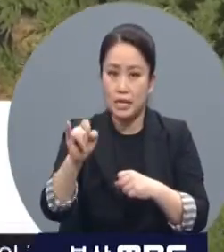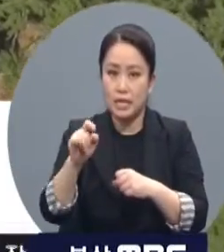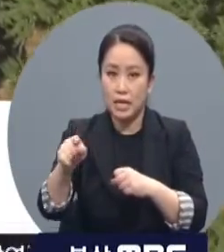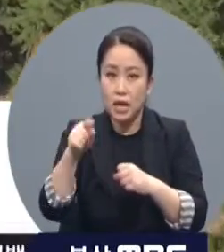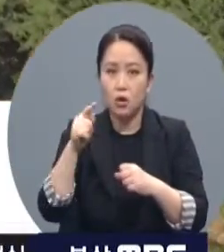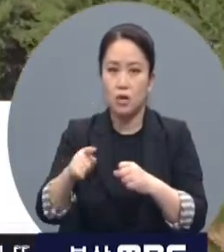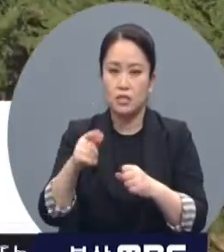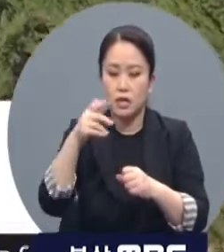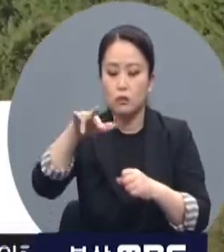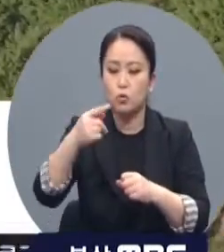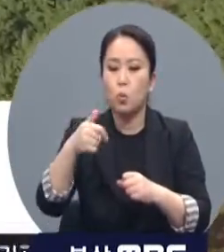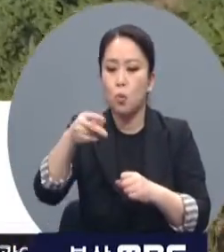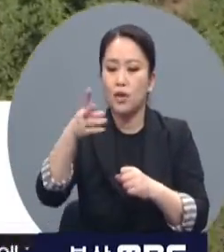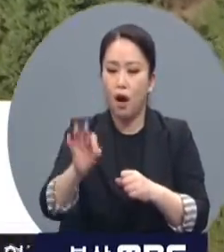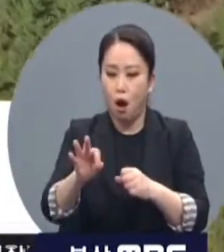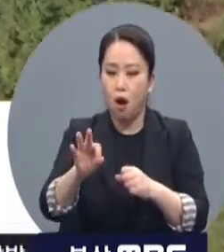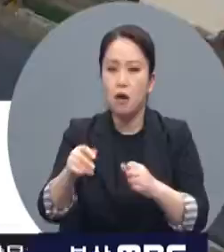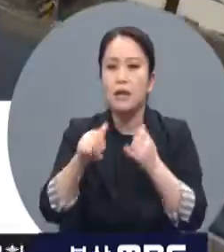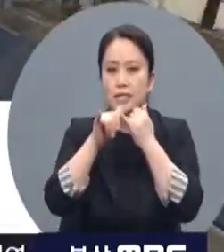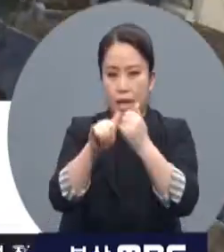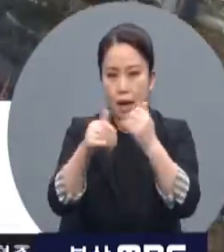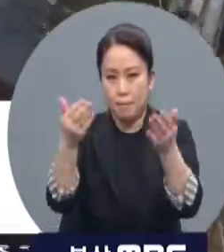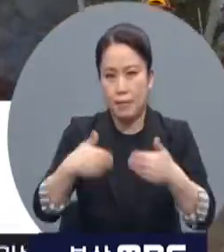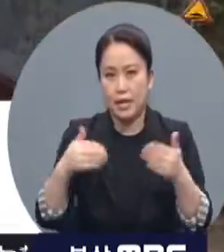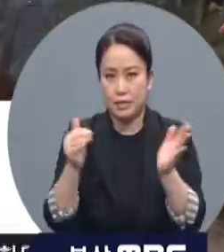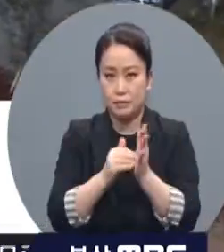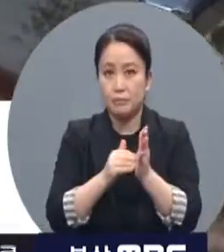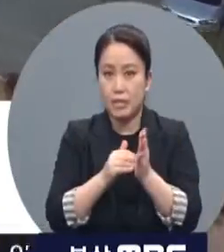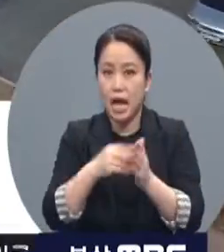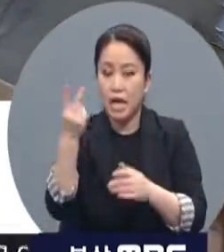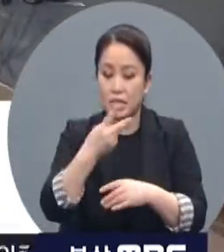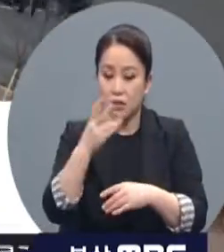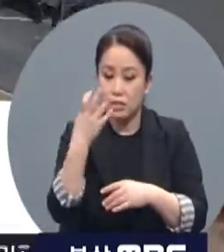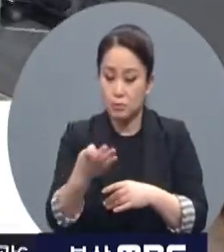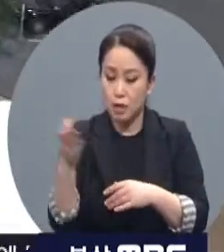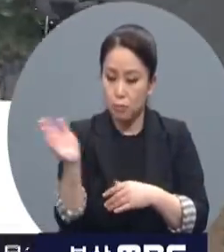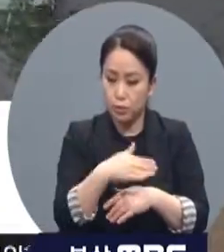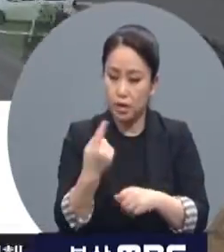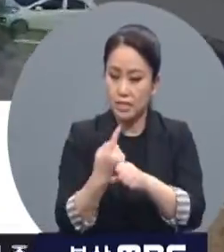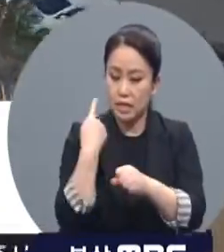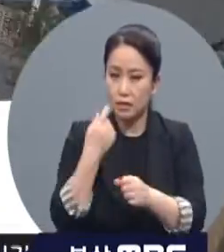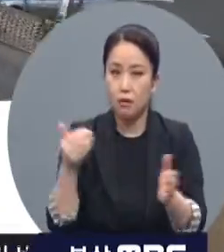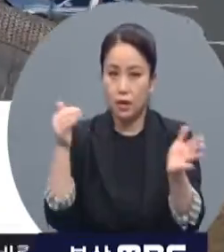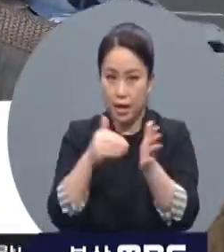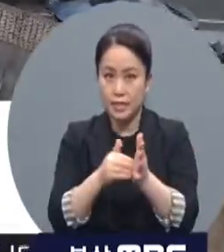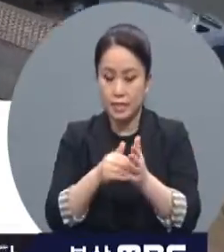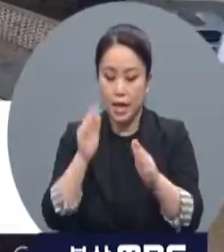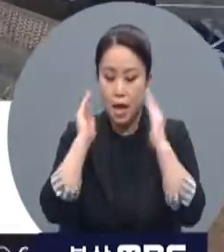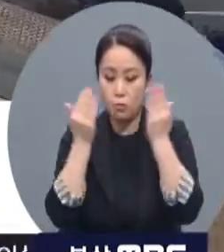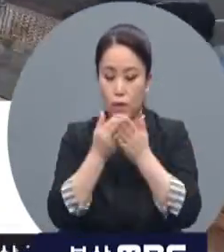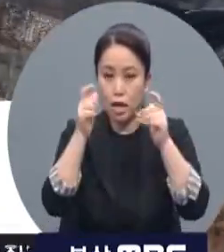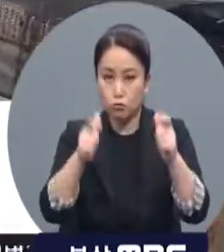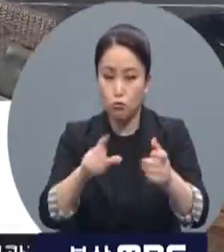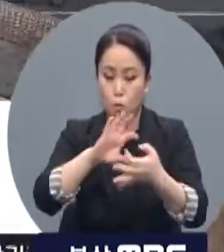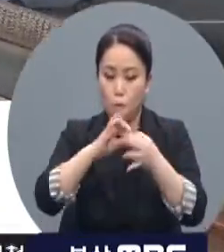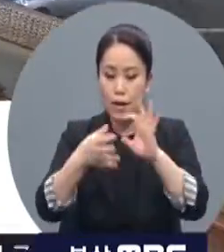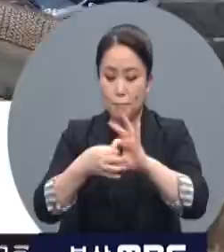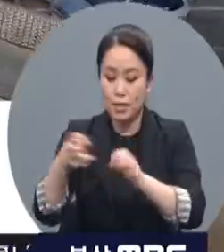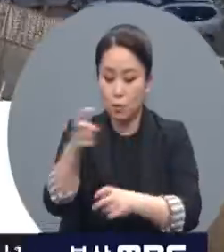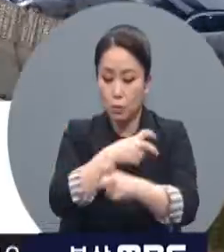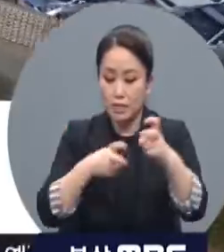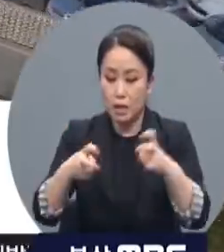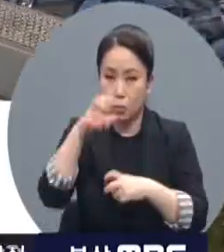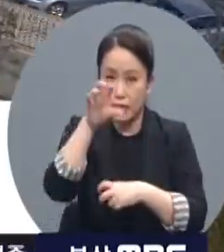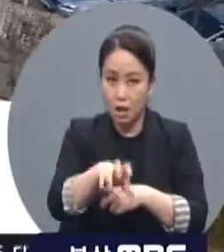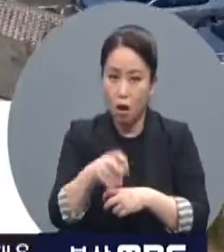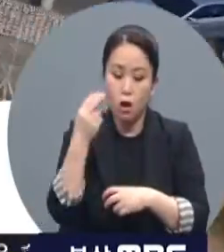장관상을 수상했습니다 부산시는 2014년부터 지난해까지 해운대고 올림픽 교차로에서 송 전까지의